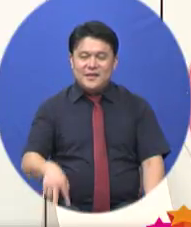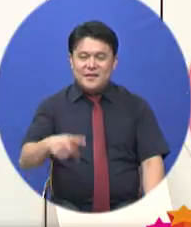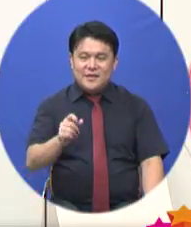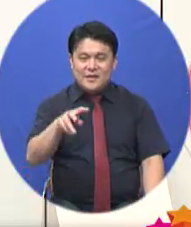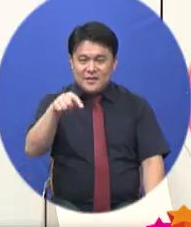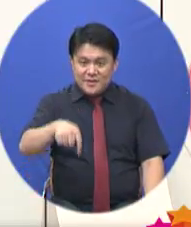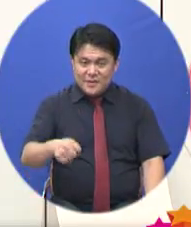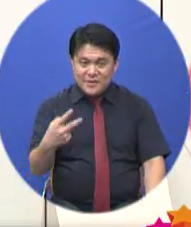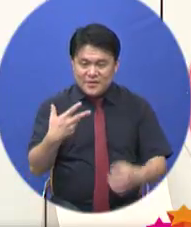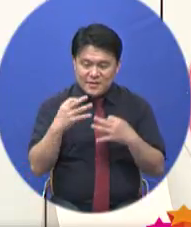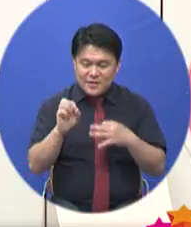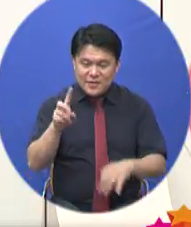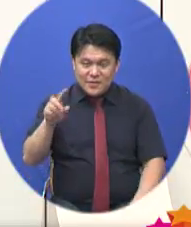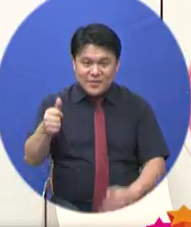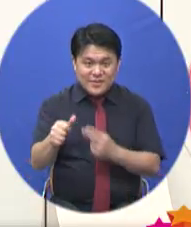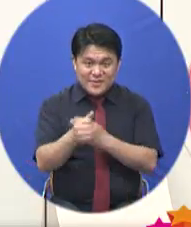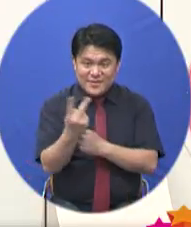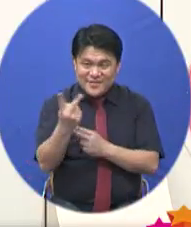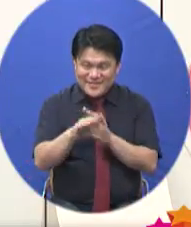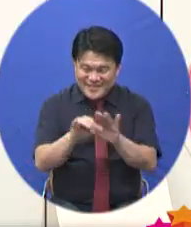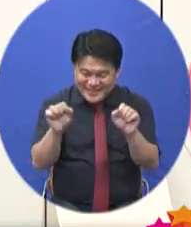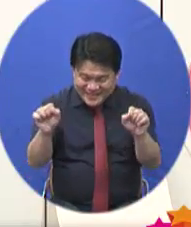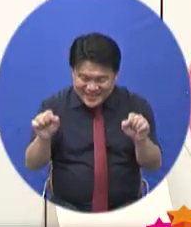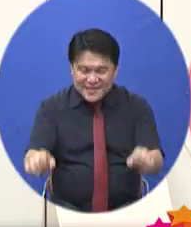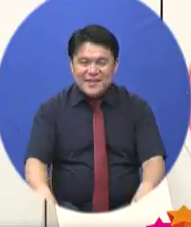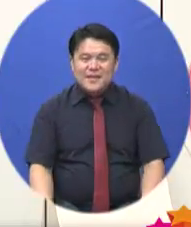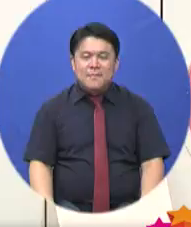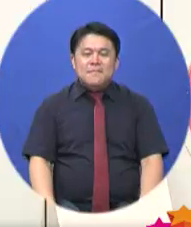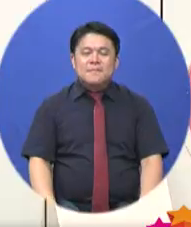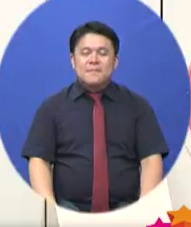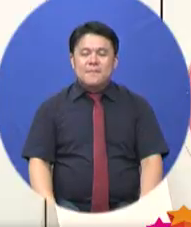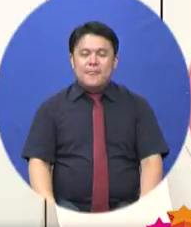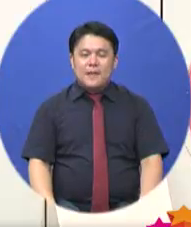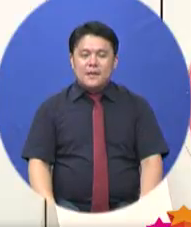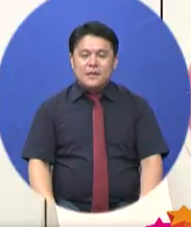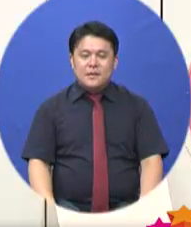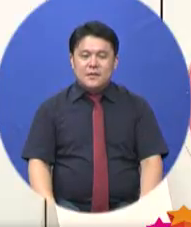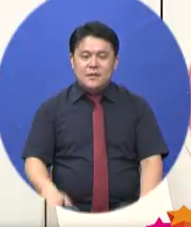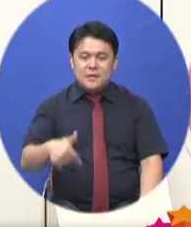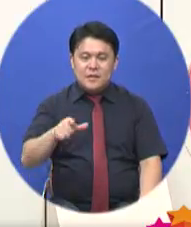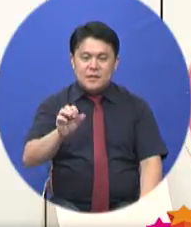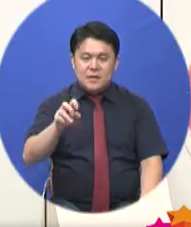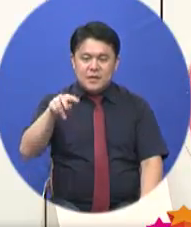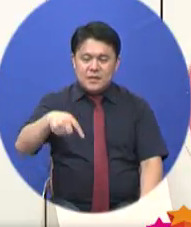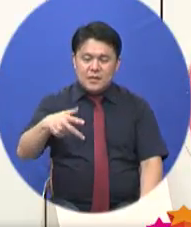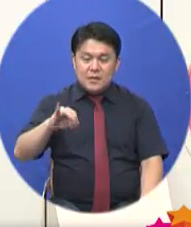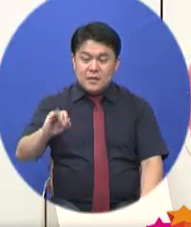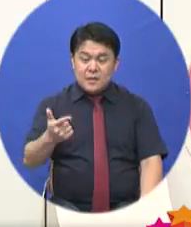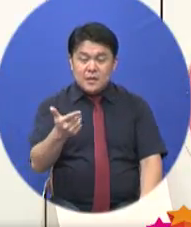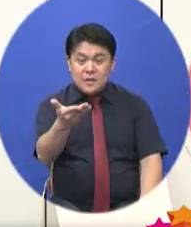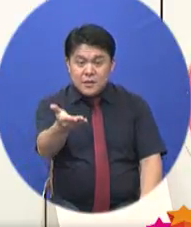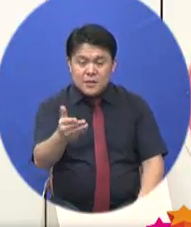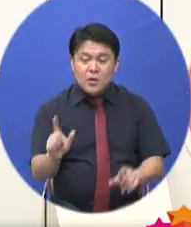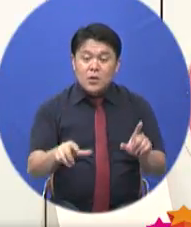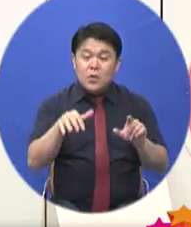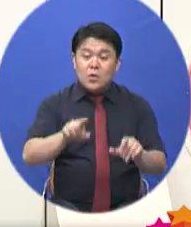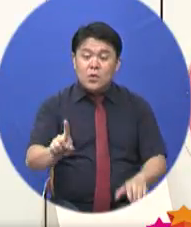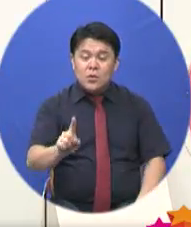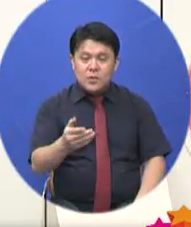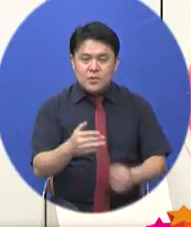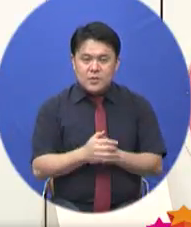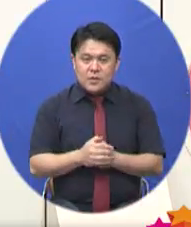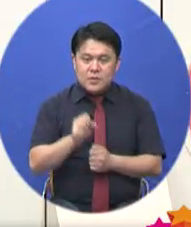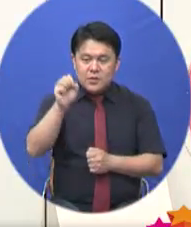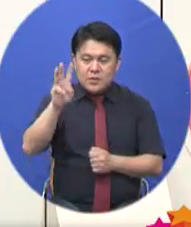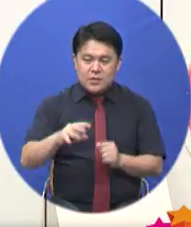김용만 선생님 안녕하십니까? 네, 네, 안녕하십니까? 반갑습니다. 네. 우리 강수진님? 네. 네, 어디 사십니까?